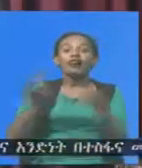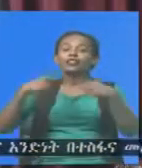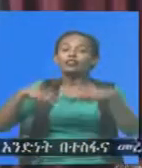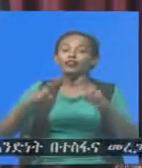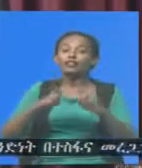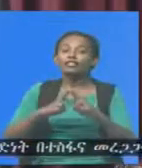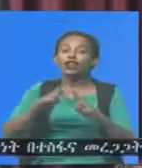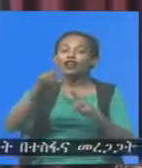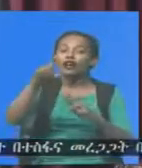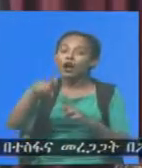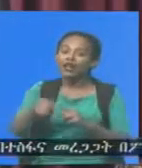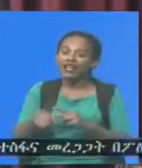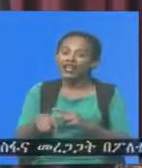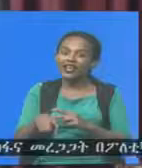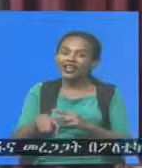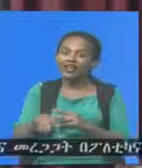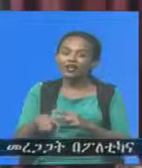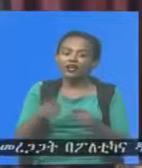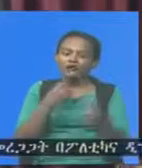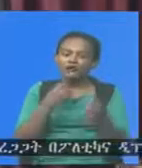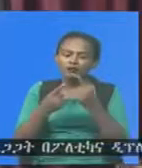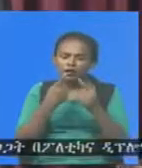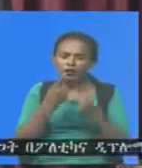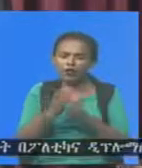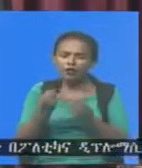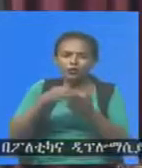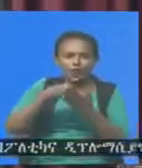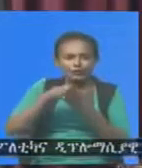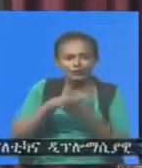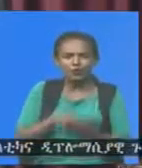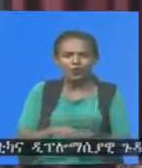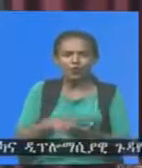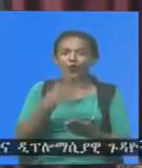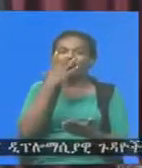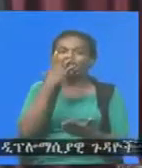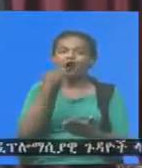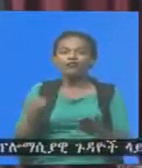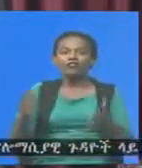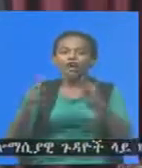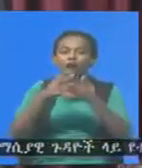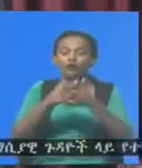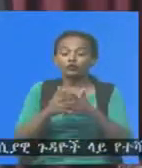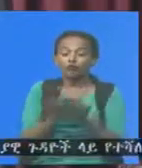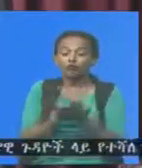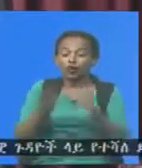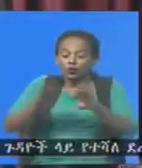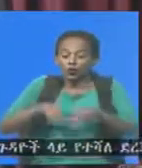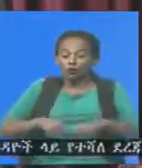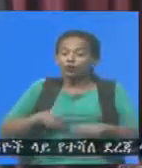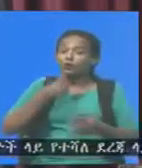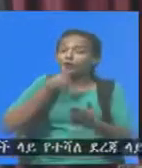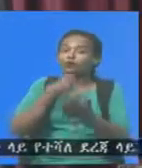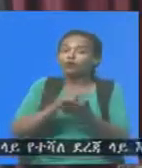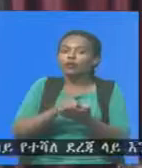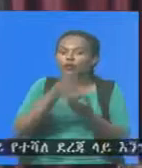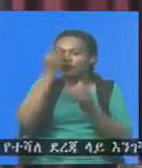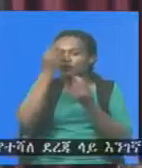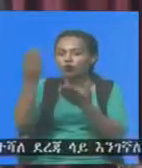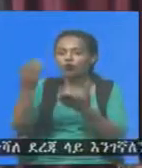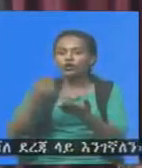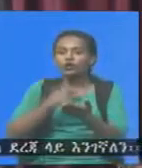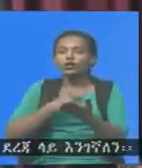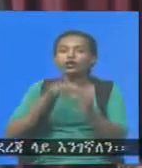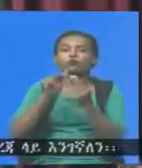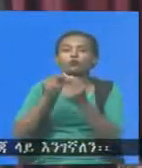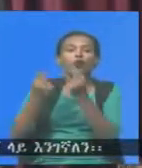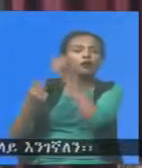የፌደራል ካቢኔ ተነጋግሮና አጽድቆ ለአፍሪካ ህብረት ጉዳዩን መቀበሉን በደብዳቤ ያሳውቋል። እኔ ቢሮ አለ ቃለ ጉባኤው።